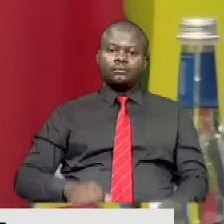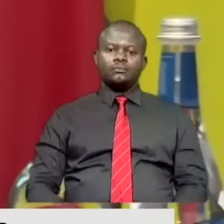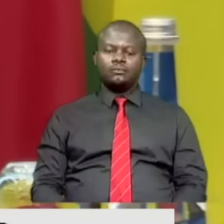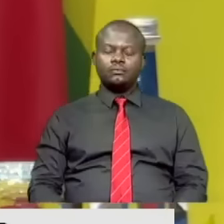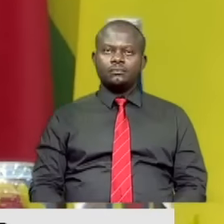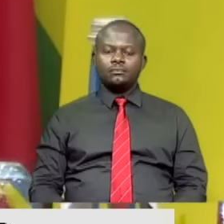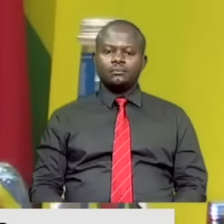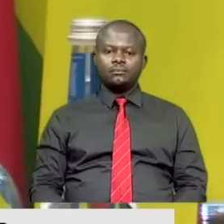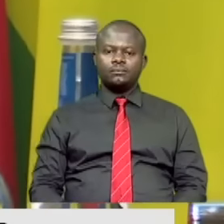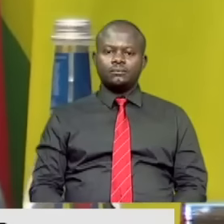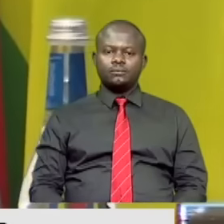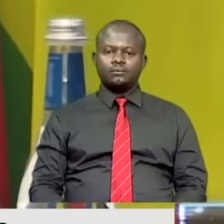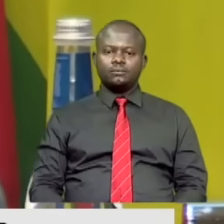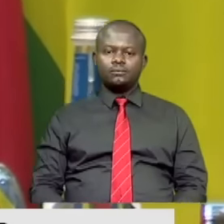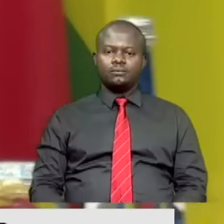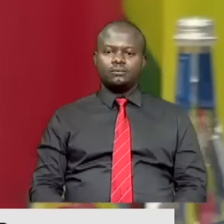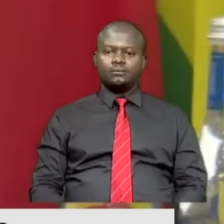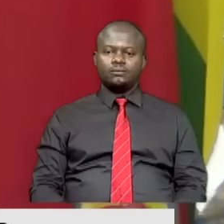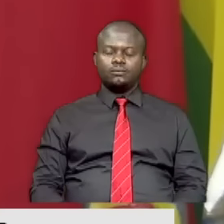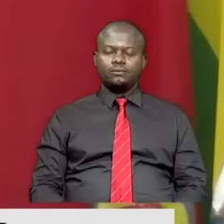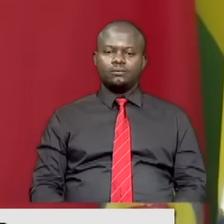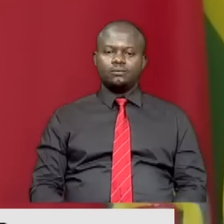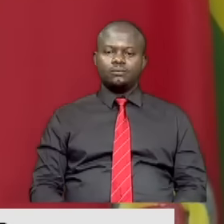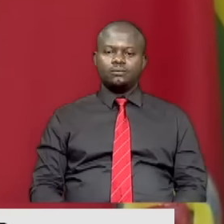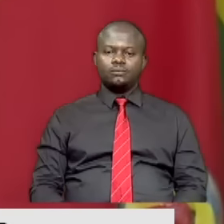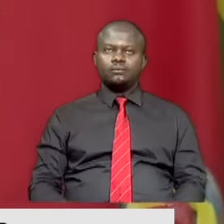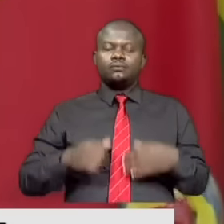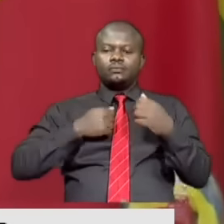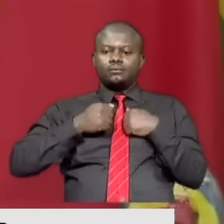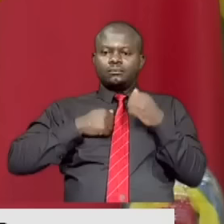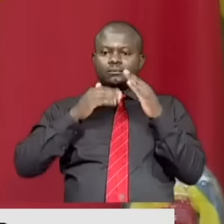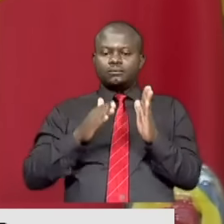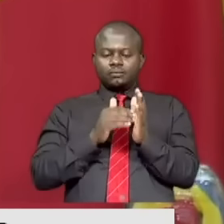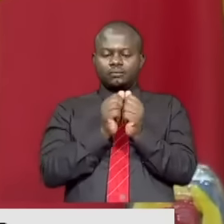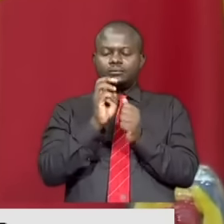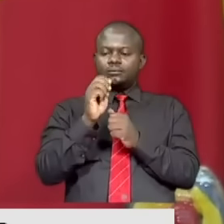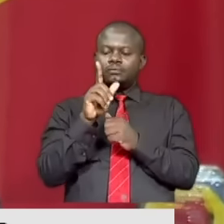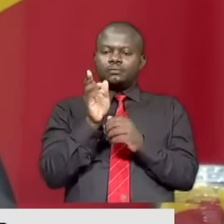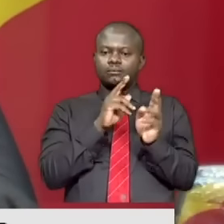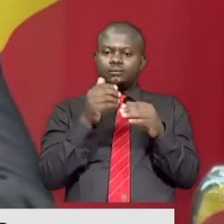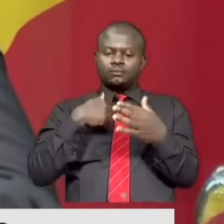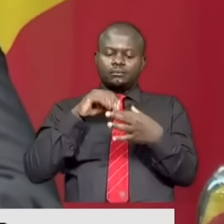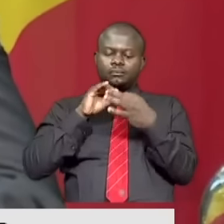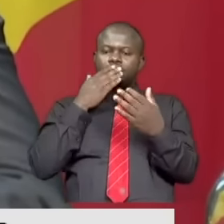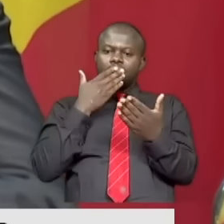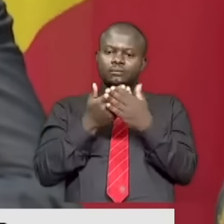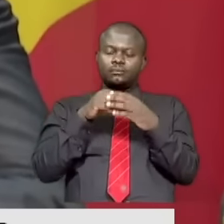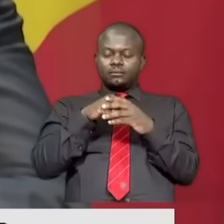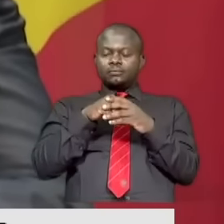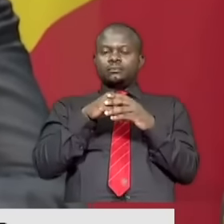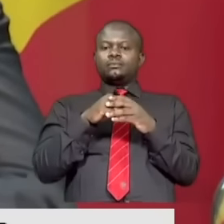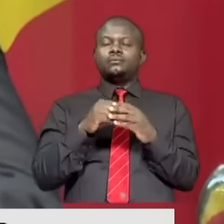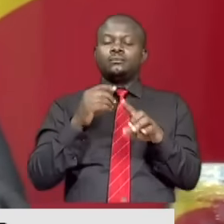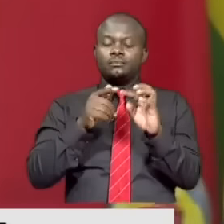Mali entretiennent d'excellentes relations diplomatiques. U Rwanda na Mali bisanga mu mubano mwiza mu bya diplomasi, kandi